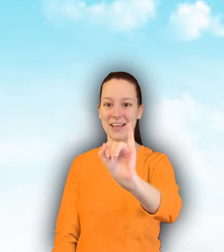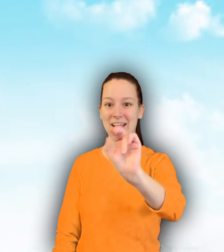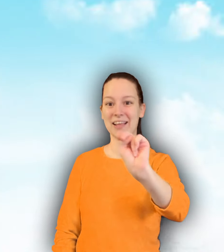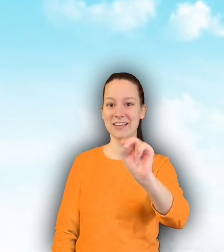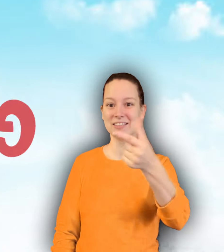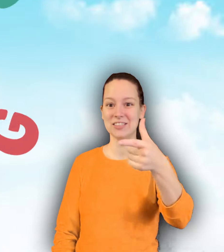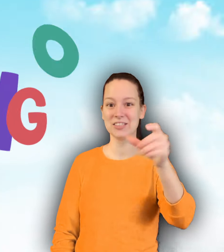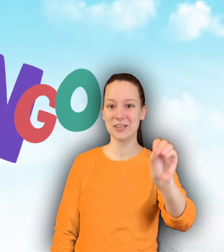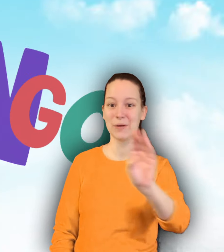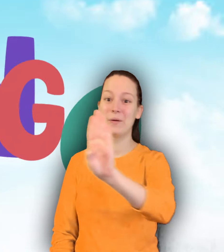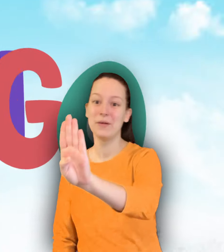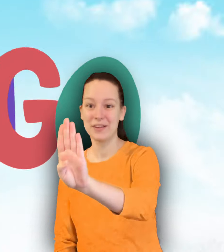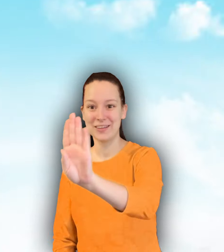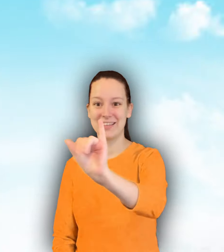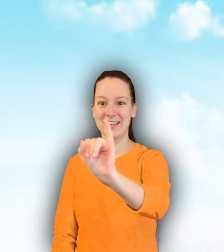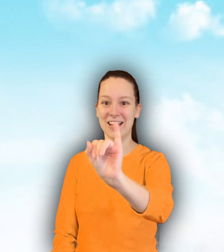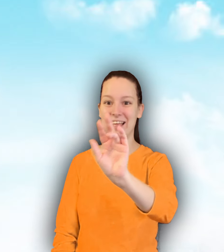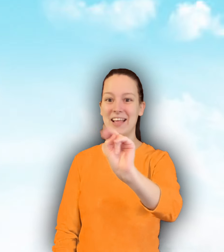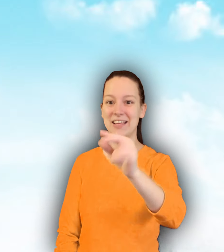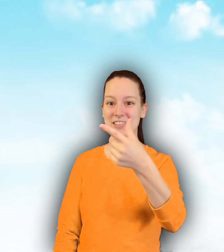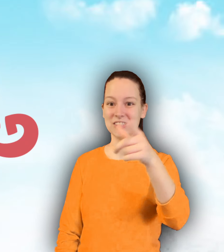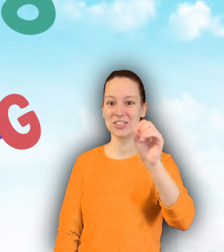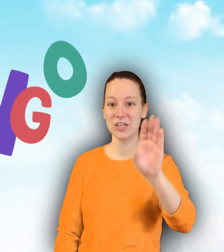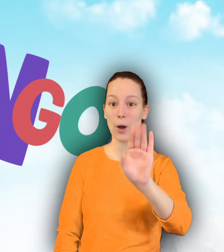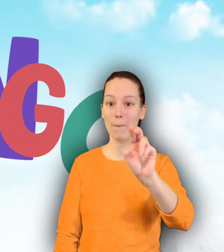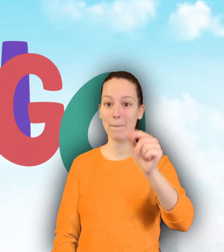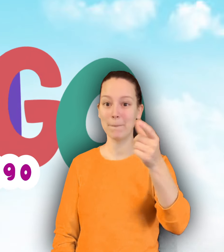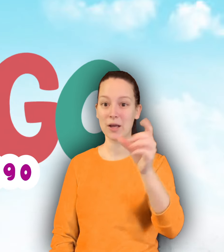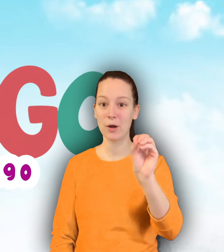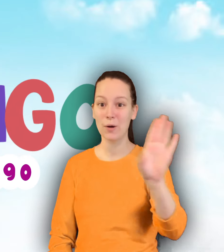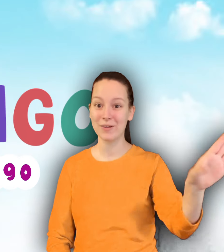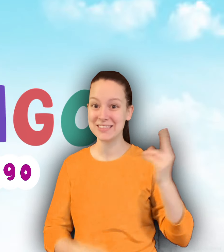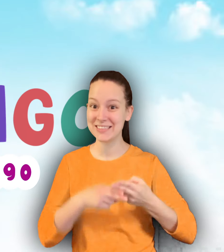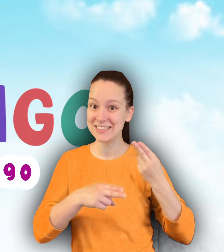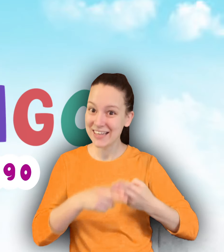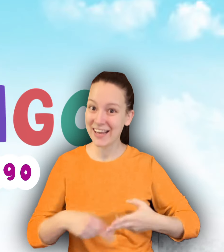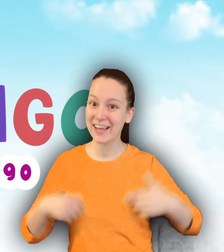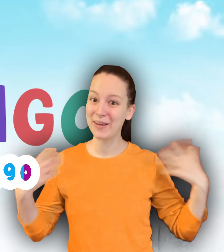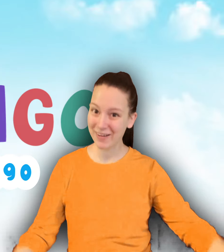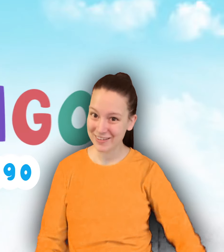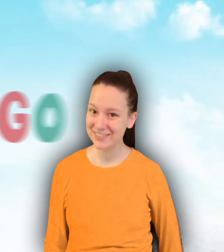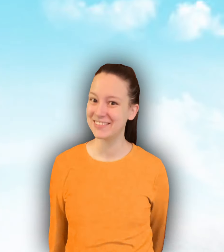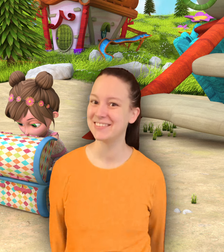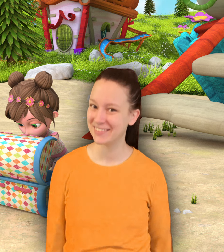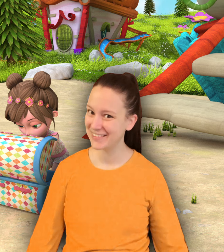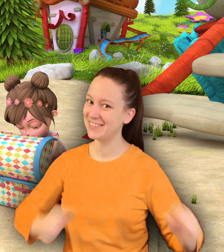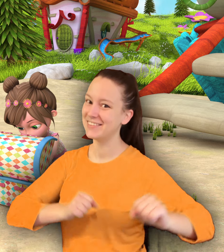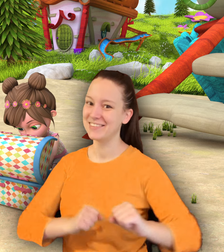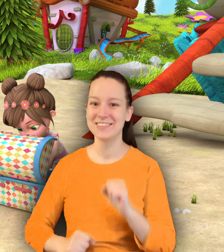BNGOBNGO名前は